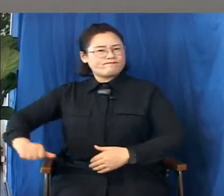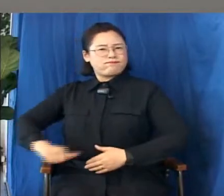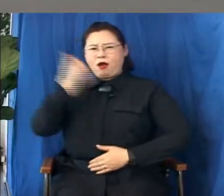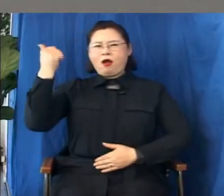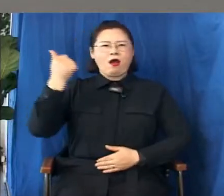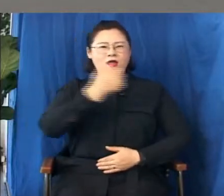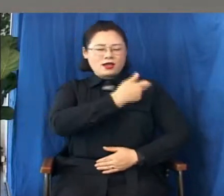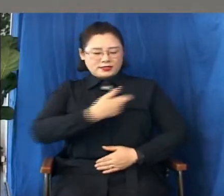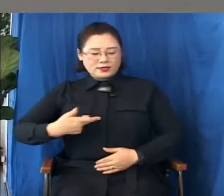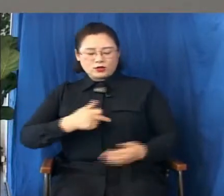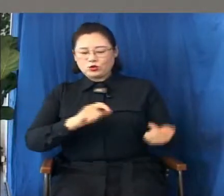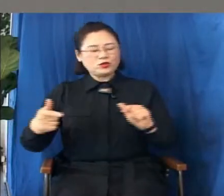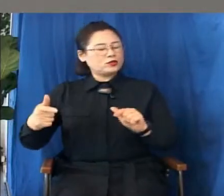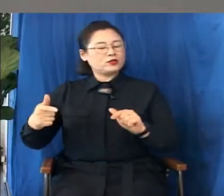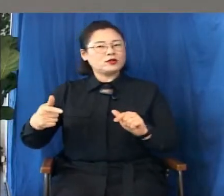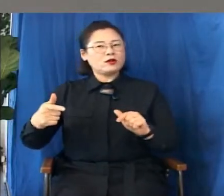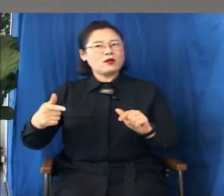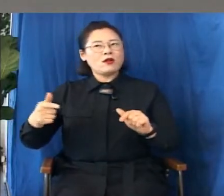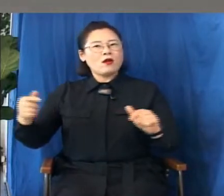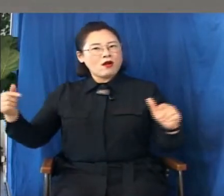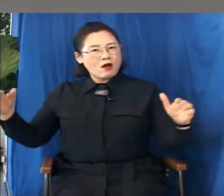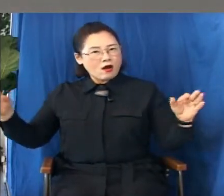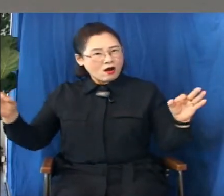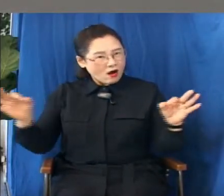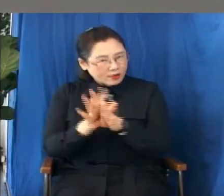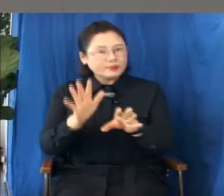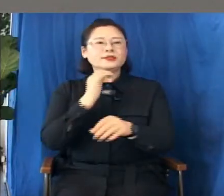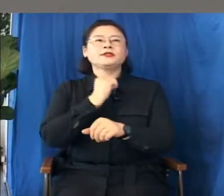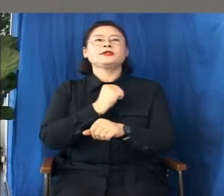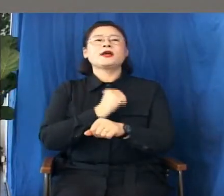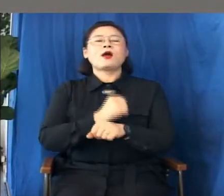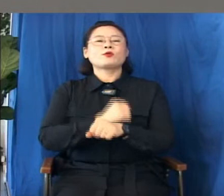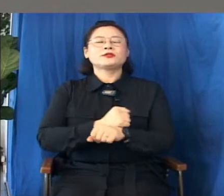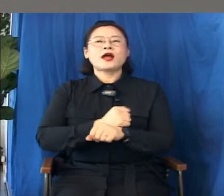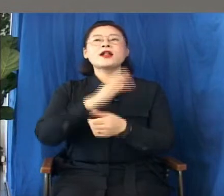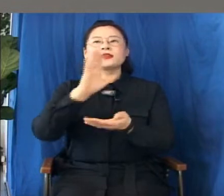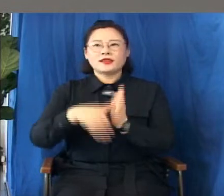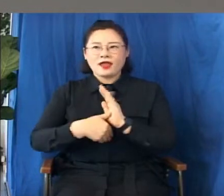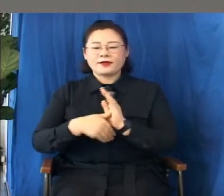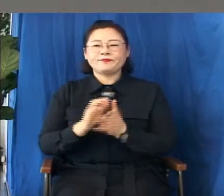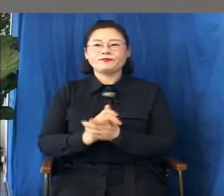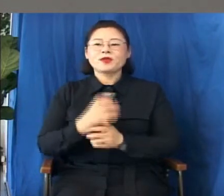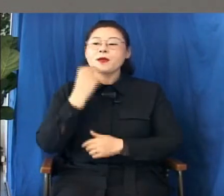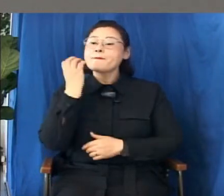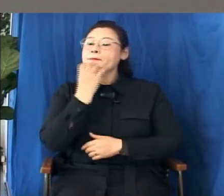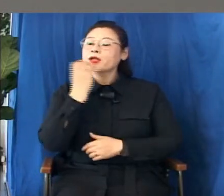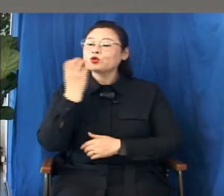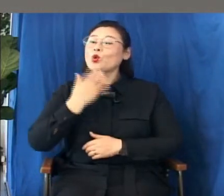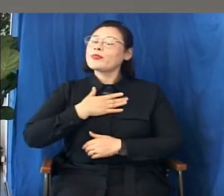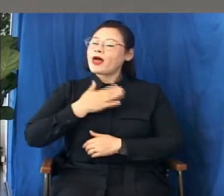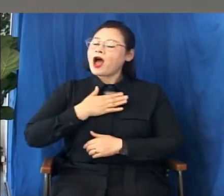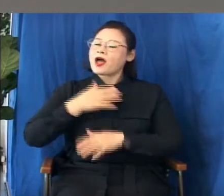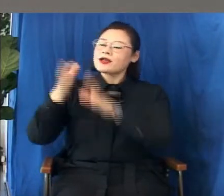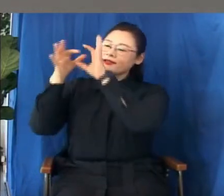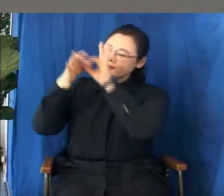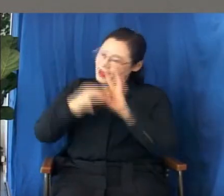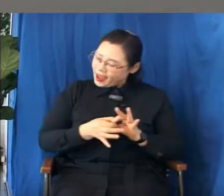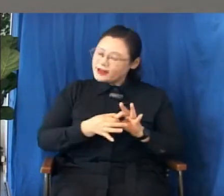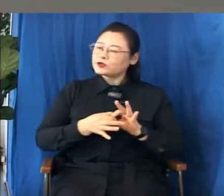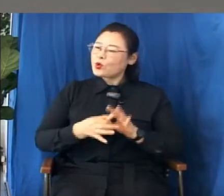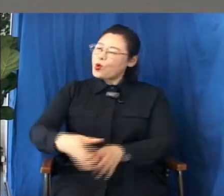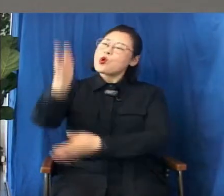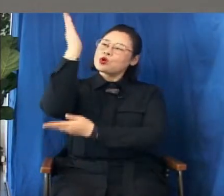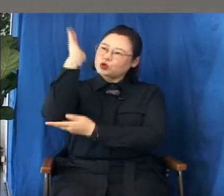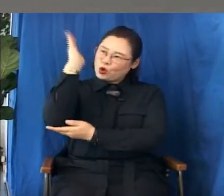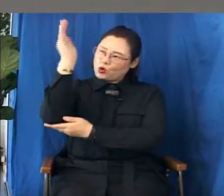얘기를 그만하겠다는 거예요? 계속하겠다는 거예요? 계속하겠다는 거예요. 내가 살아있는 한 이거는 멈출 수 없는 하나님의